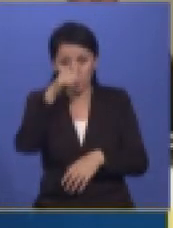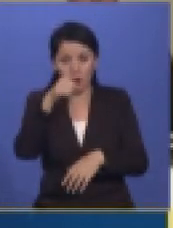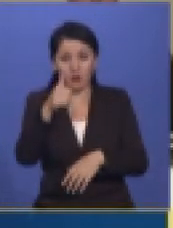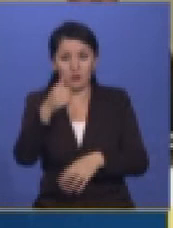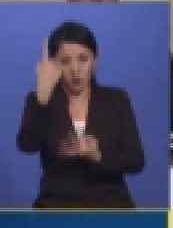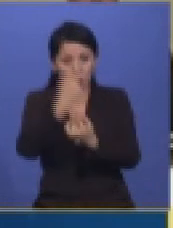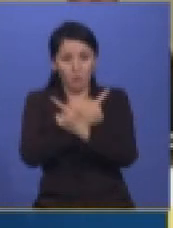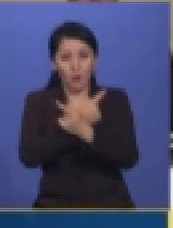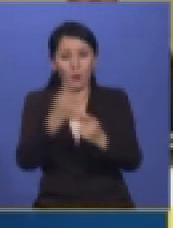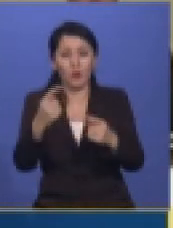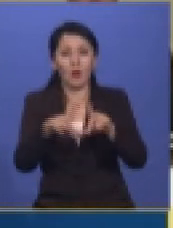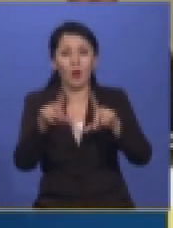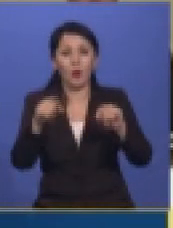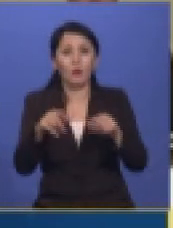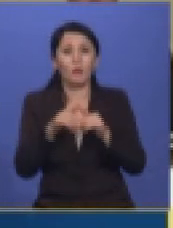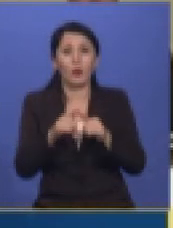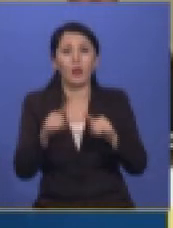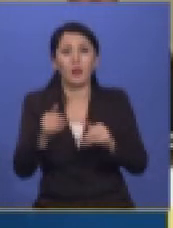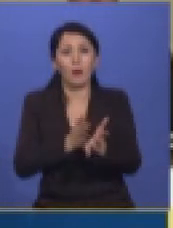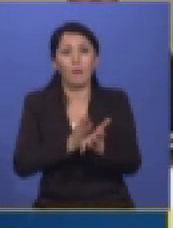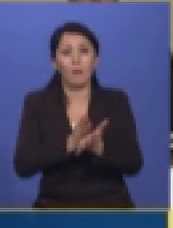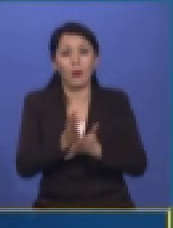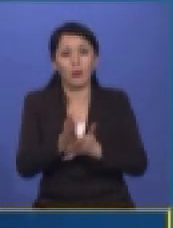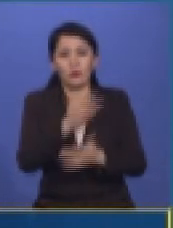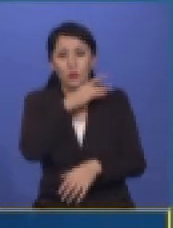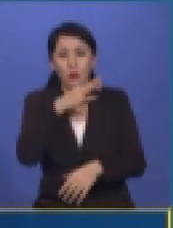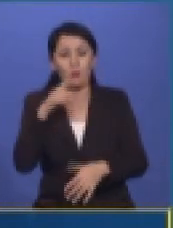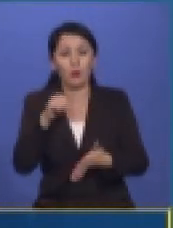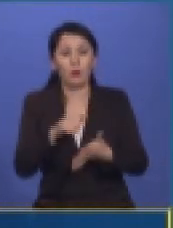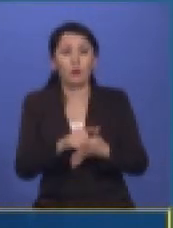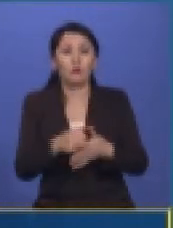мәлімдемеге және ұйымды одан әрі дамытуға бағытталған бірқатар құжатқа қол қойды.